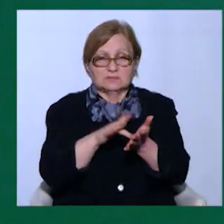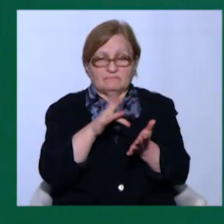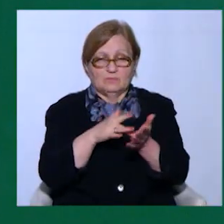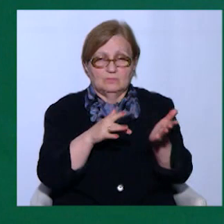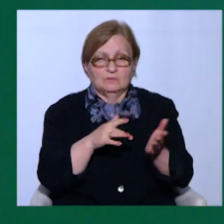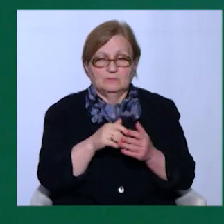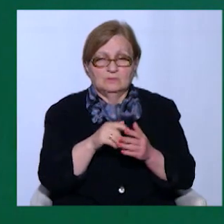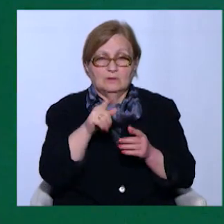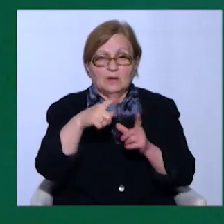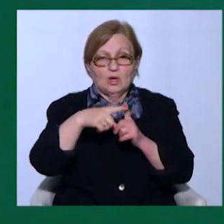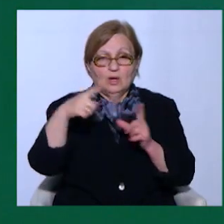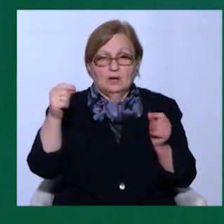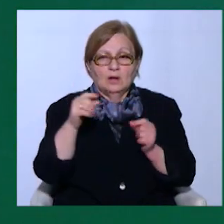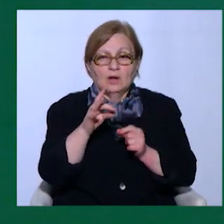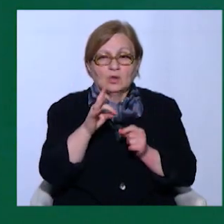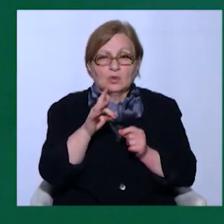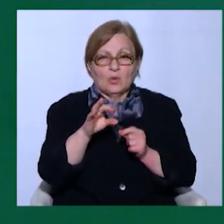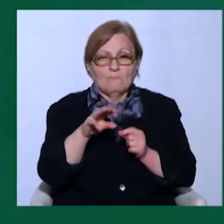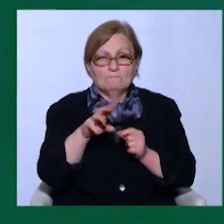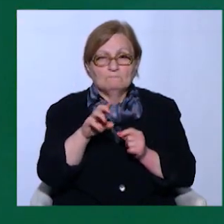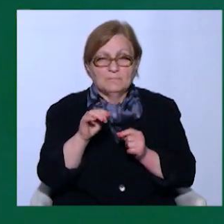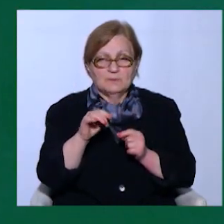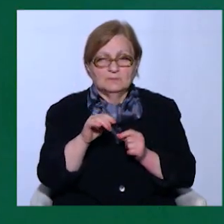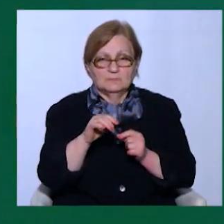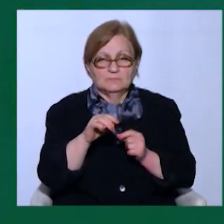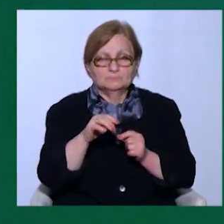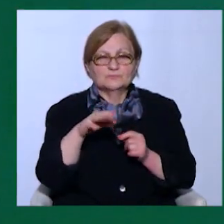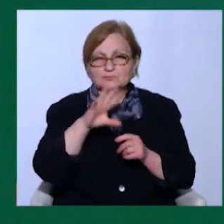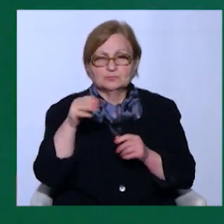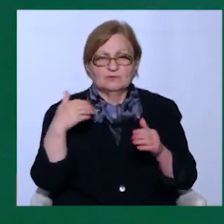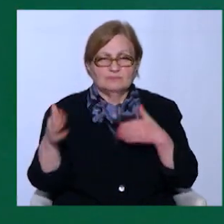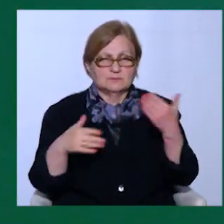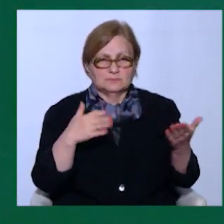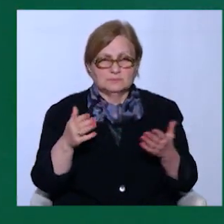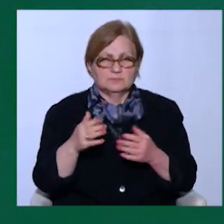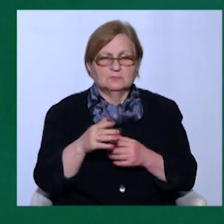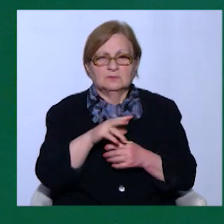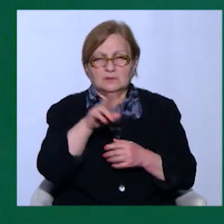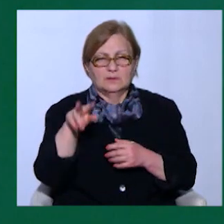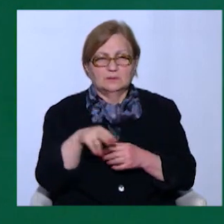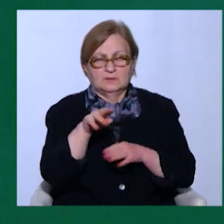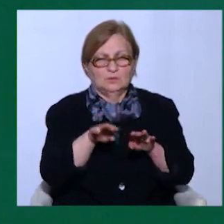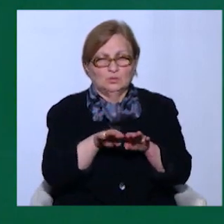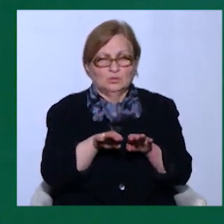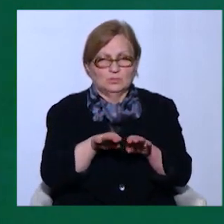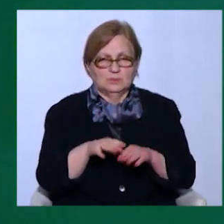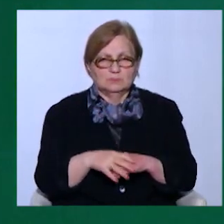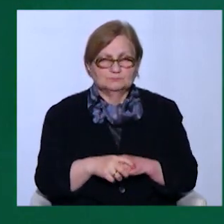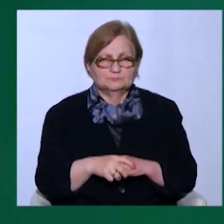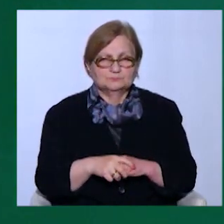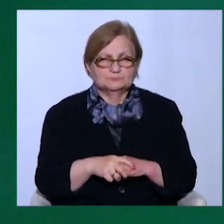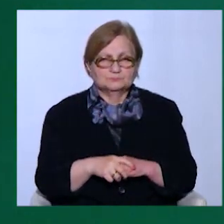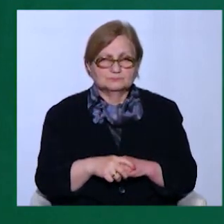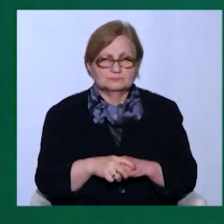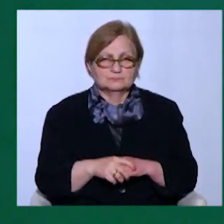ერთად და ამ რომში, რადგან რომბია, ვიცით, რომ AB უდრის BC-ს, უდრის CD-ს და უდრის AD-ს.